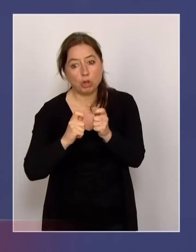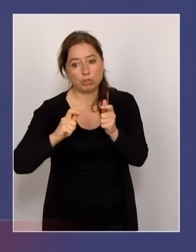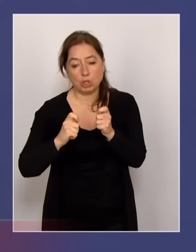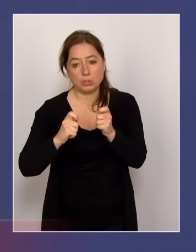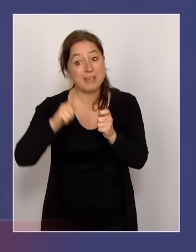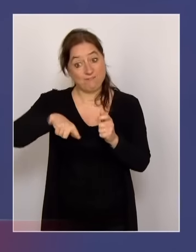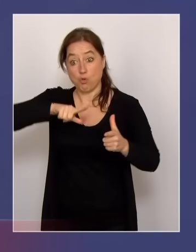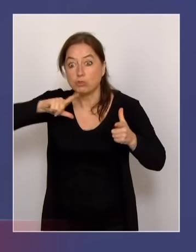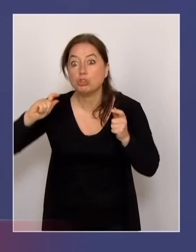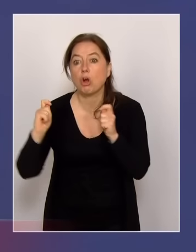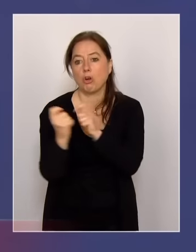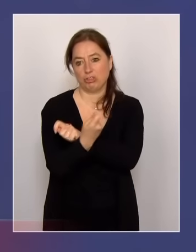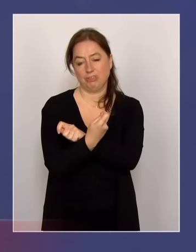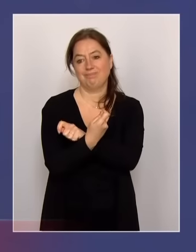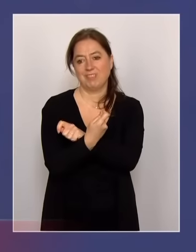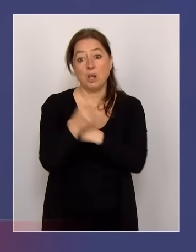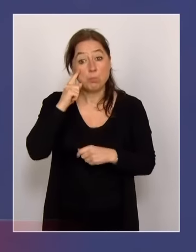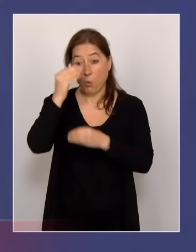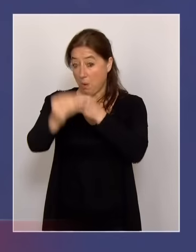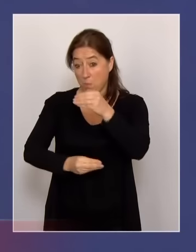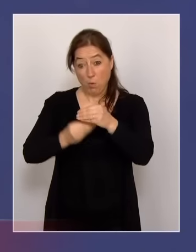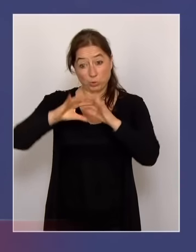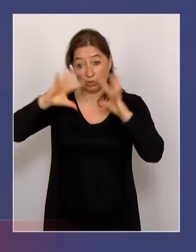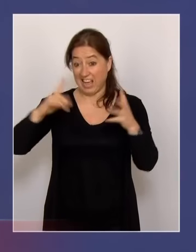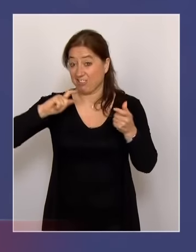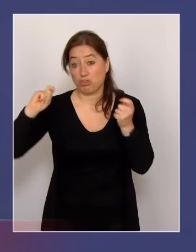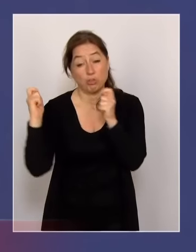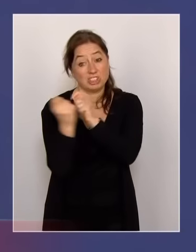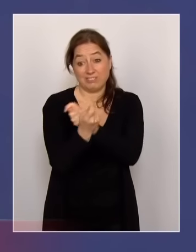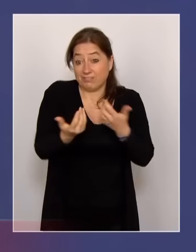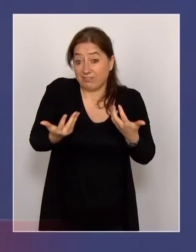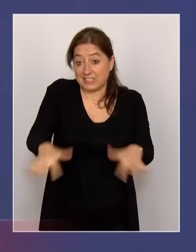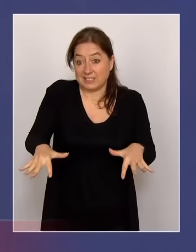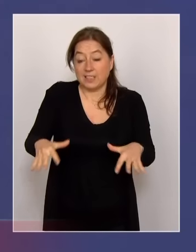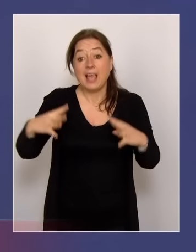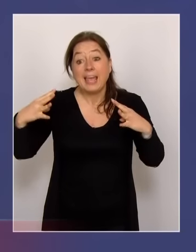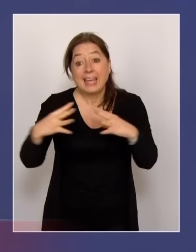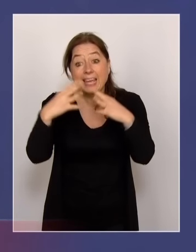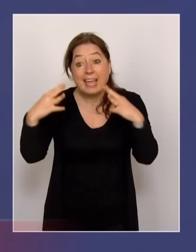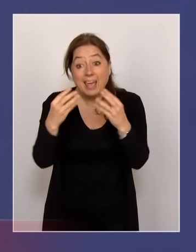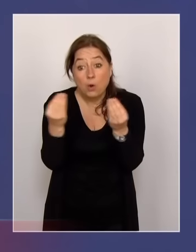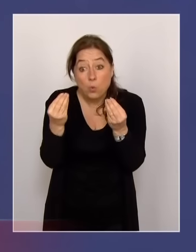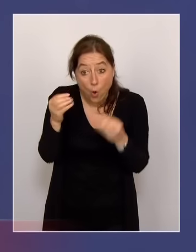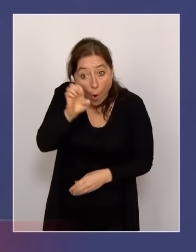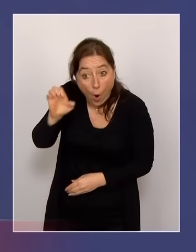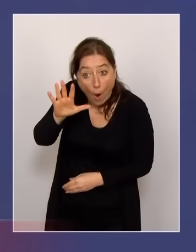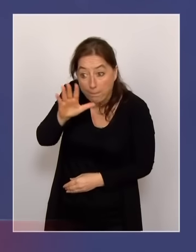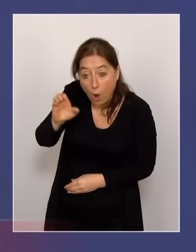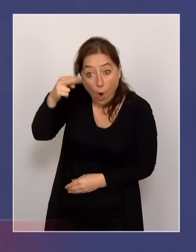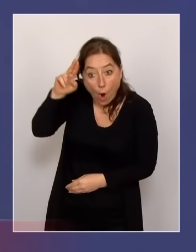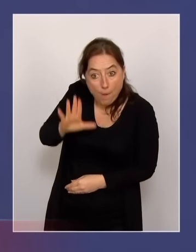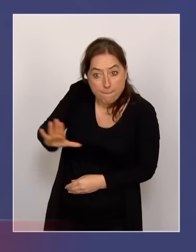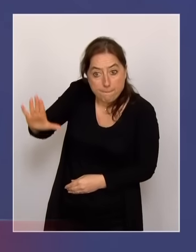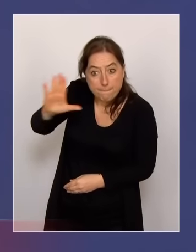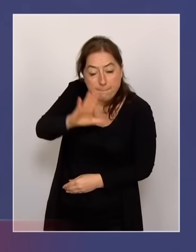que les règles du jeu ont changé. Et parce que le fait même que la guerre soit revenue sur le sol européen, mais qu'elle soit menée par une